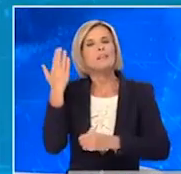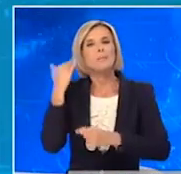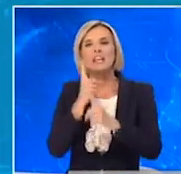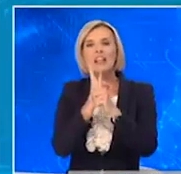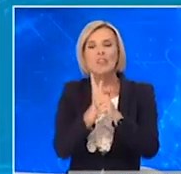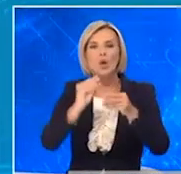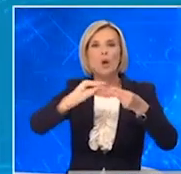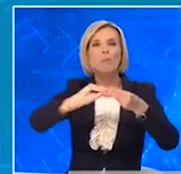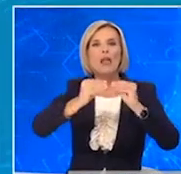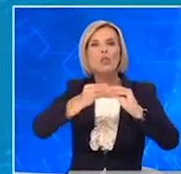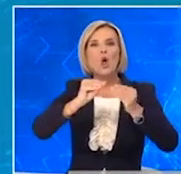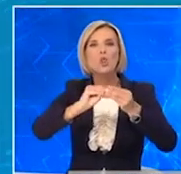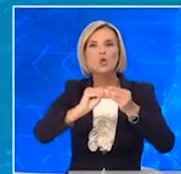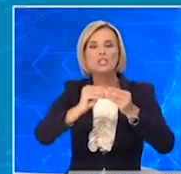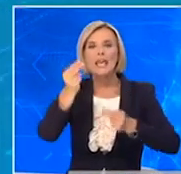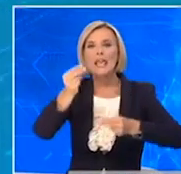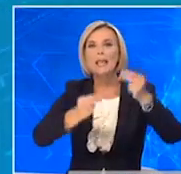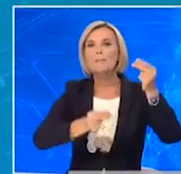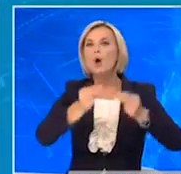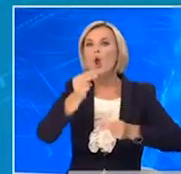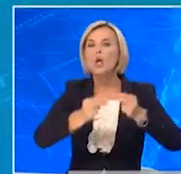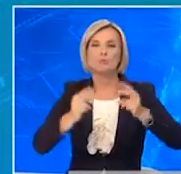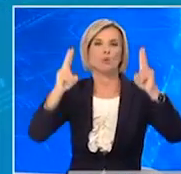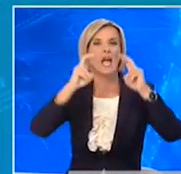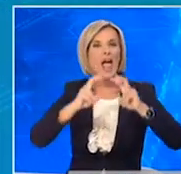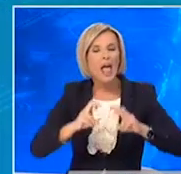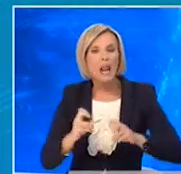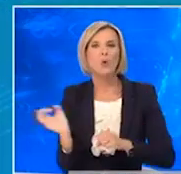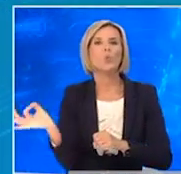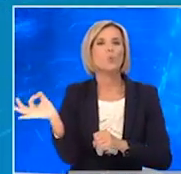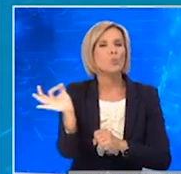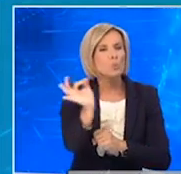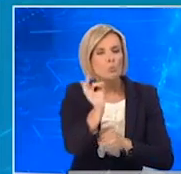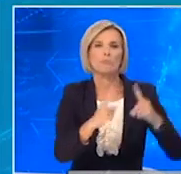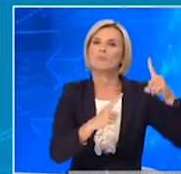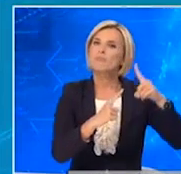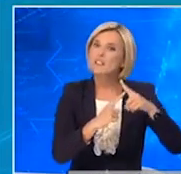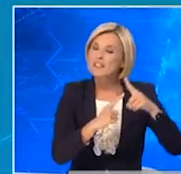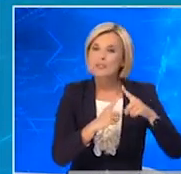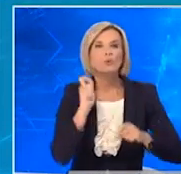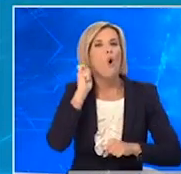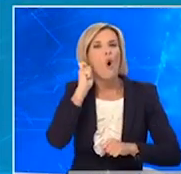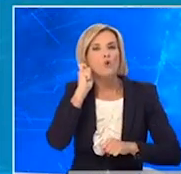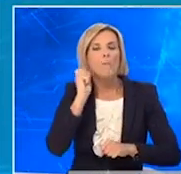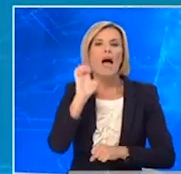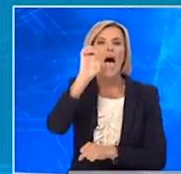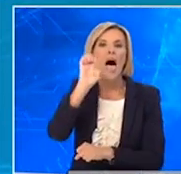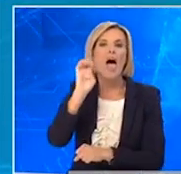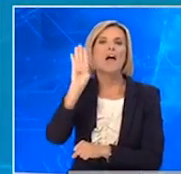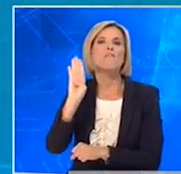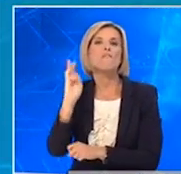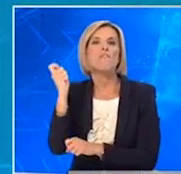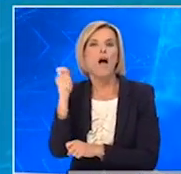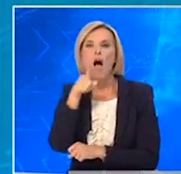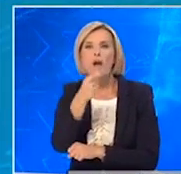το σύστημα ελέγχου των εισαγόμενων κρουσμάτων, το οποίο ελέγχει το γνωστό, όπως μας αναφέρατε σήμερα, ονομάζεται ΕΒΑ. Πόσο κόστησε